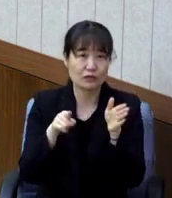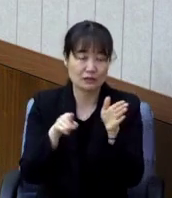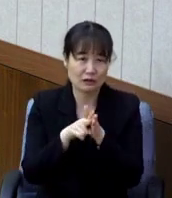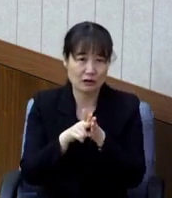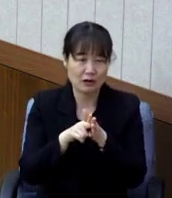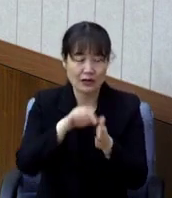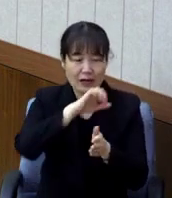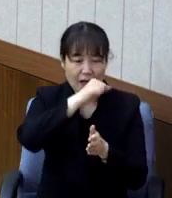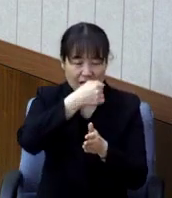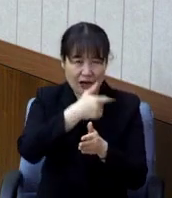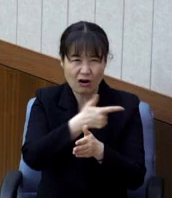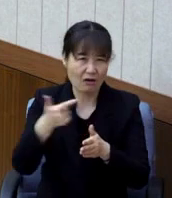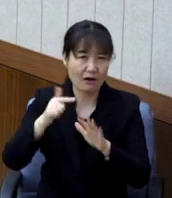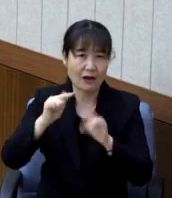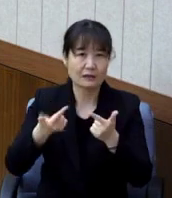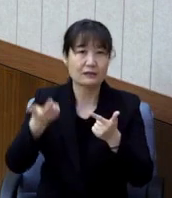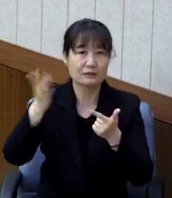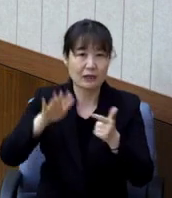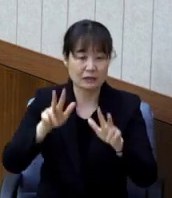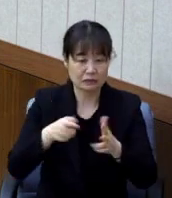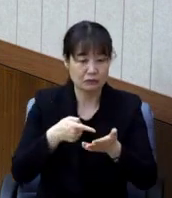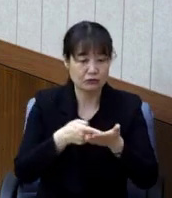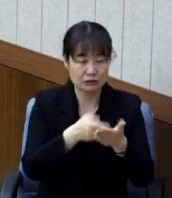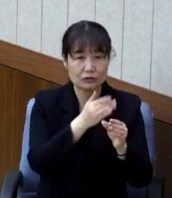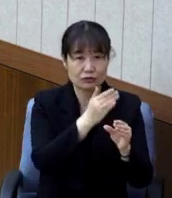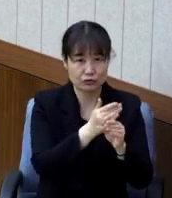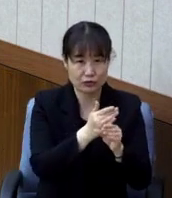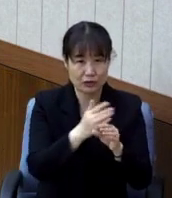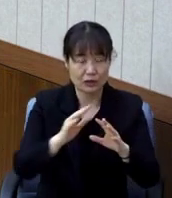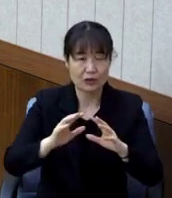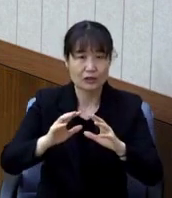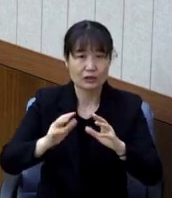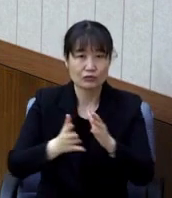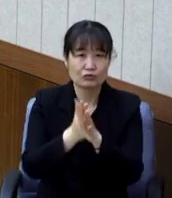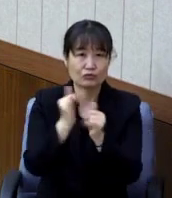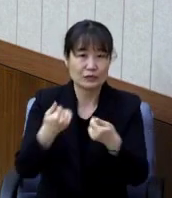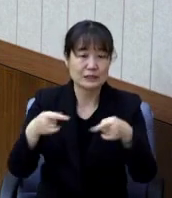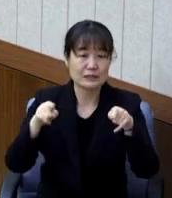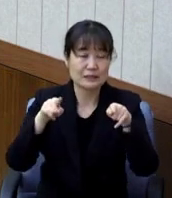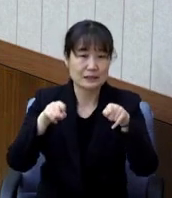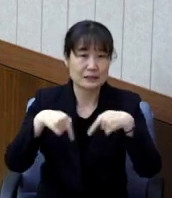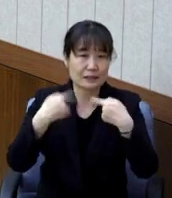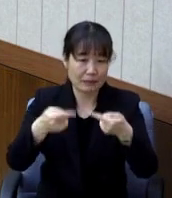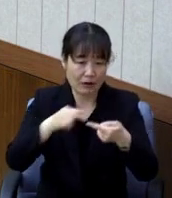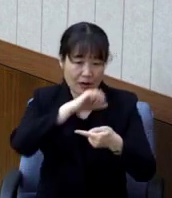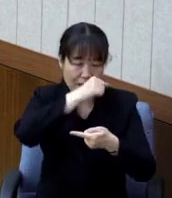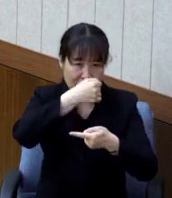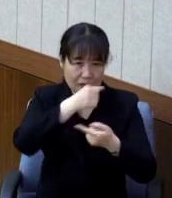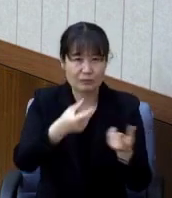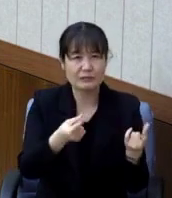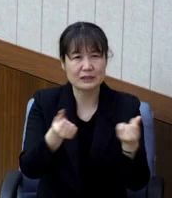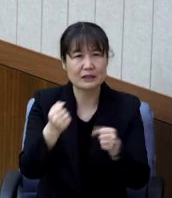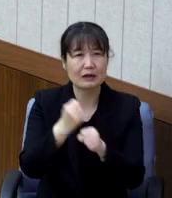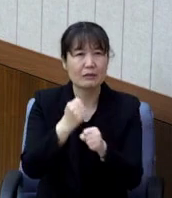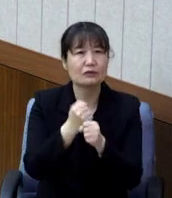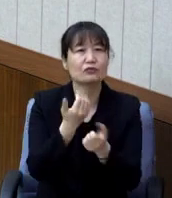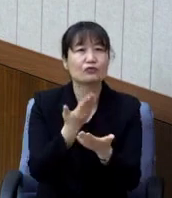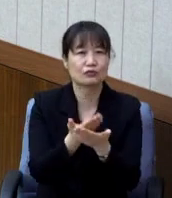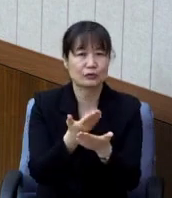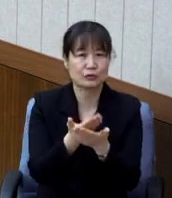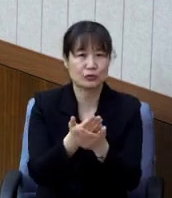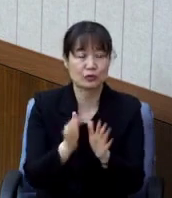막대한 예산이 아니더라도 현재 추진 중인 주민 참여 예산과 비슷한 규모의 예산 편성을 제안드립니다.